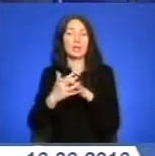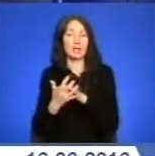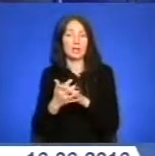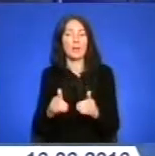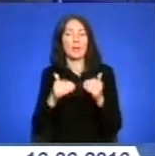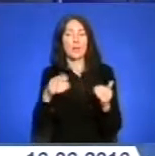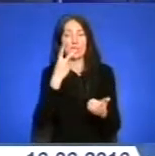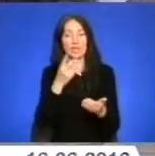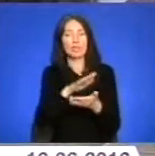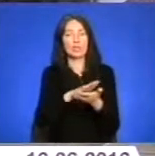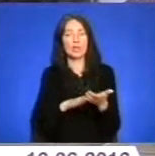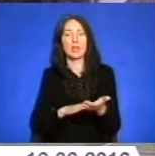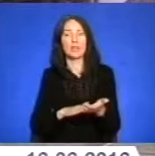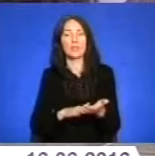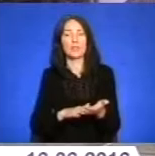Більше дивимось далі.